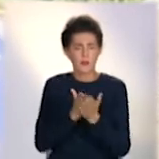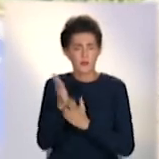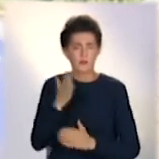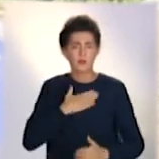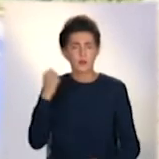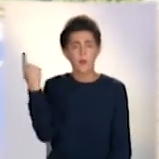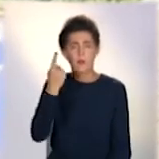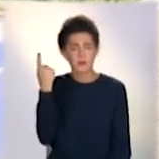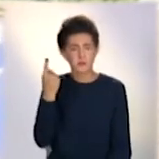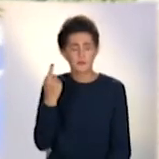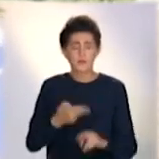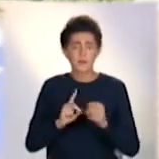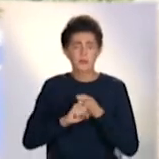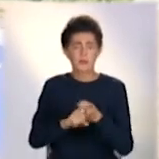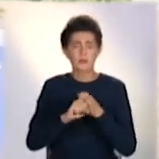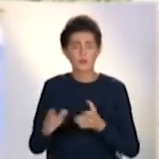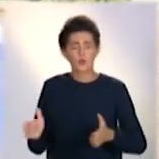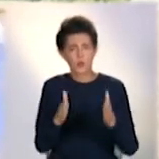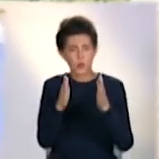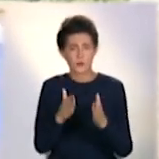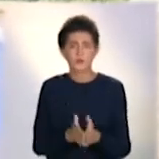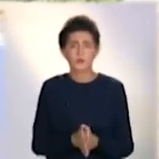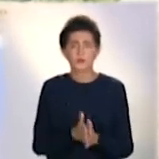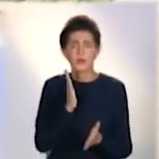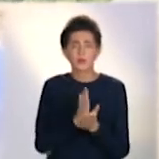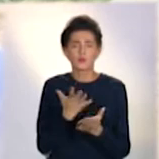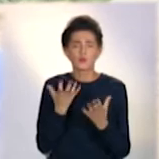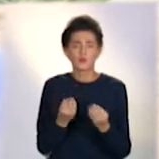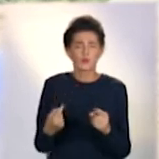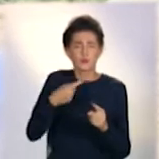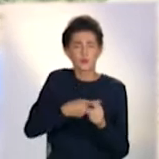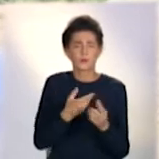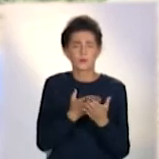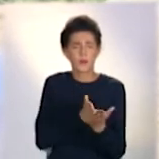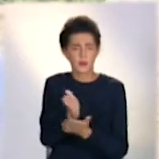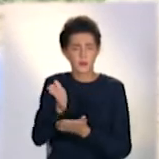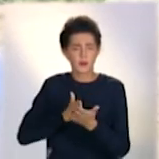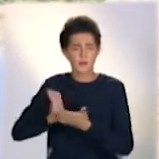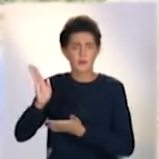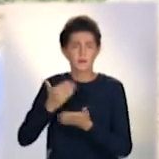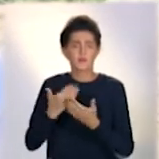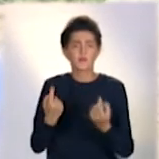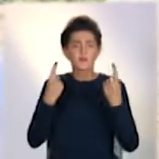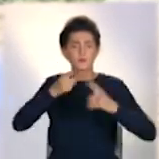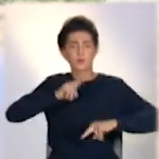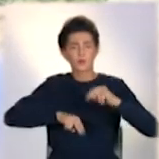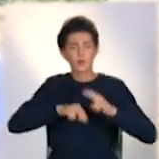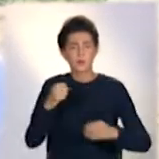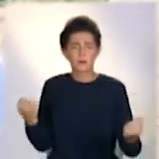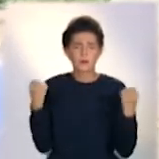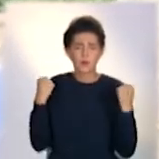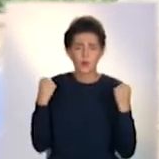Тобто, ну, це касательно дорог. Плюс є такі ж об'єкти, як по великому будівництву і